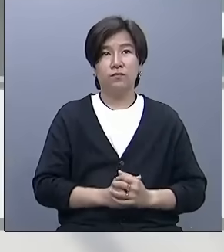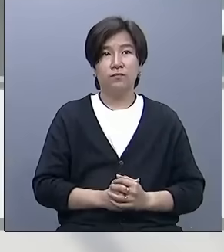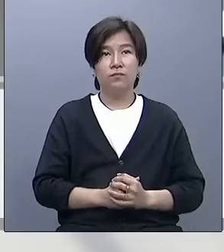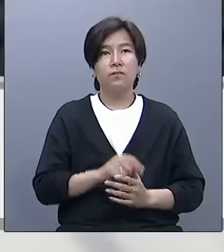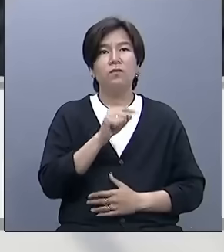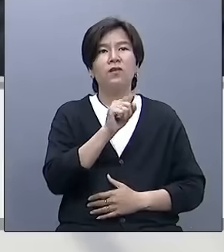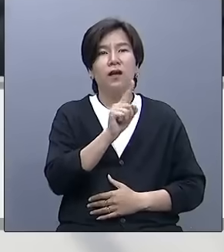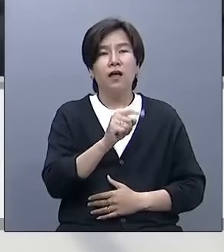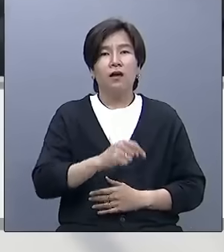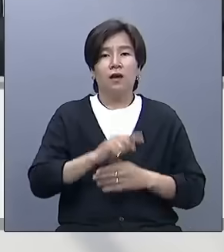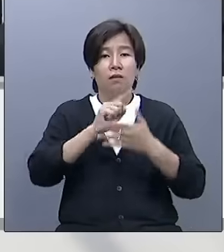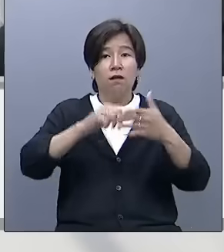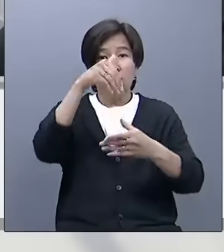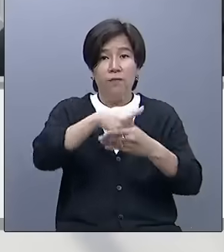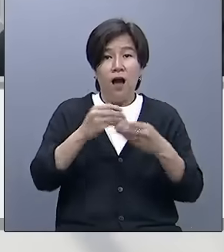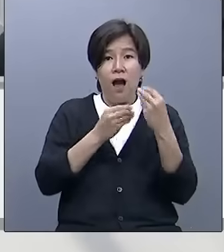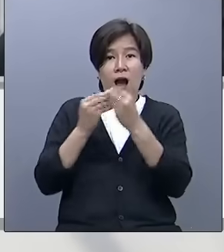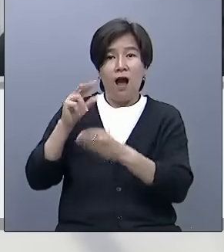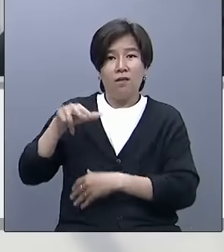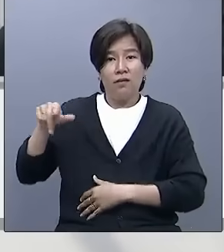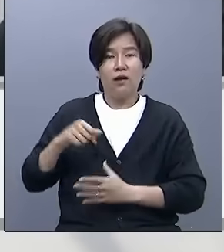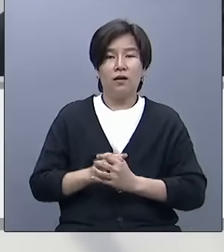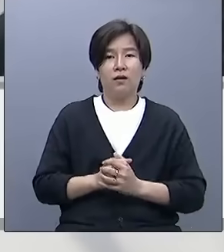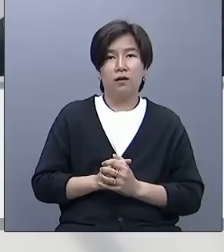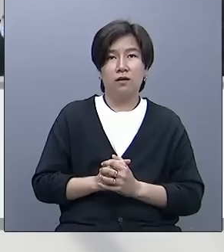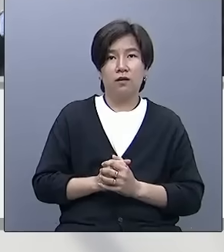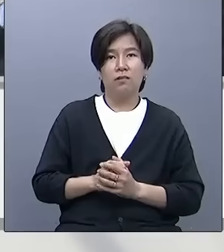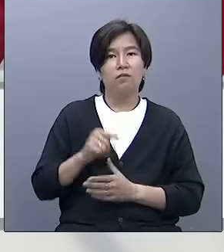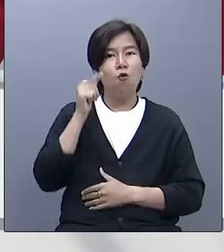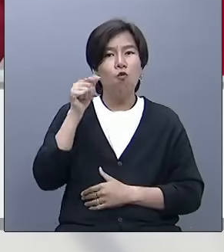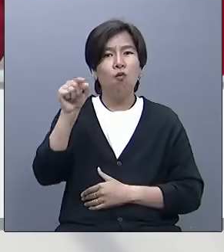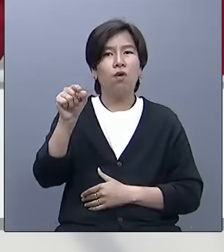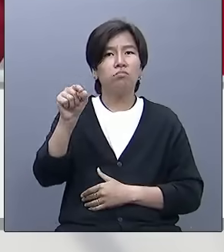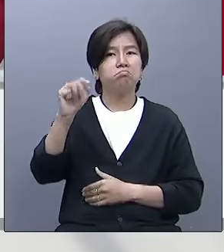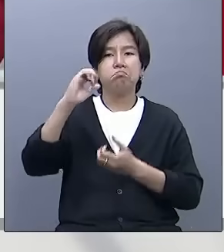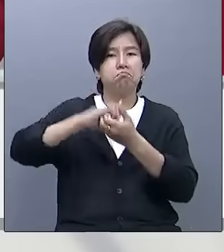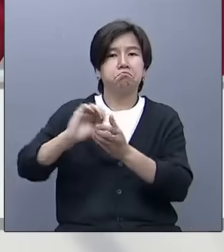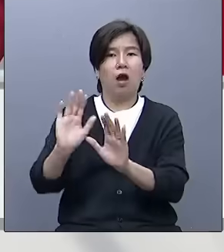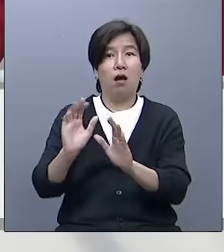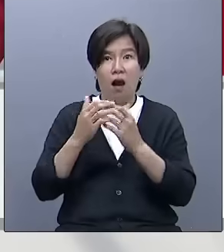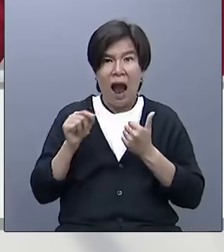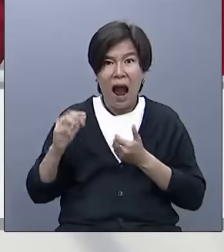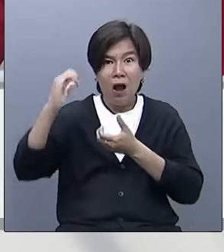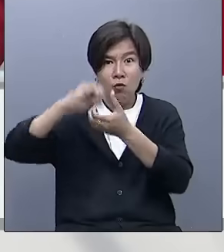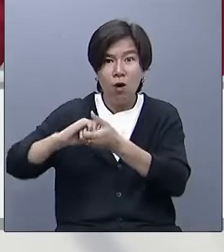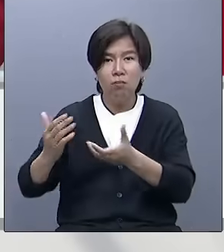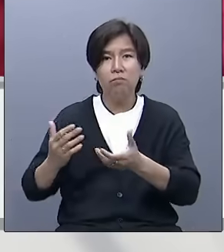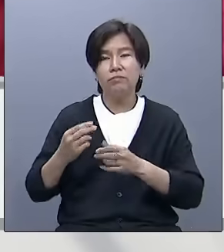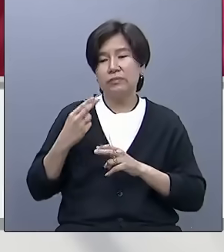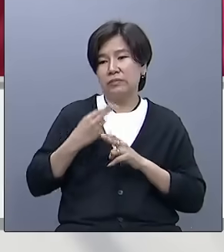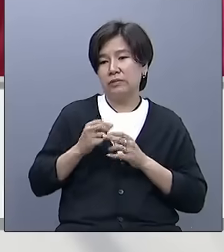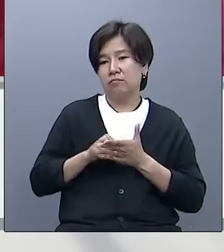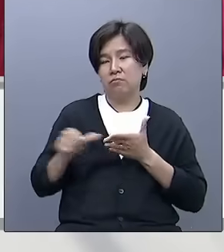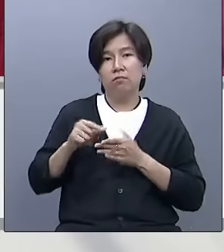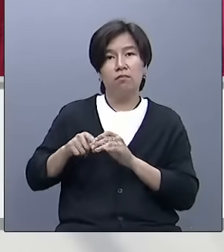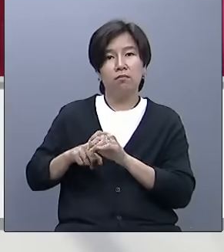นหัวหอกในการหาเสียงให้กับพรรคชูจุดยืนมีลุงไม่มีเรามาโดยตลอดแต่ทีนี้พอเพื่อไทยมีลุงแล้วคุณณัฐวุฒิจะเอาอย่